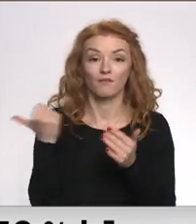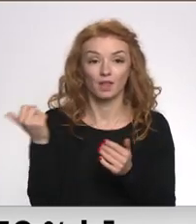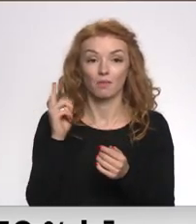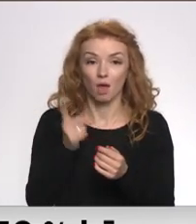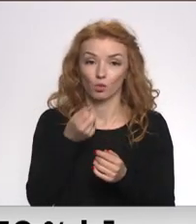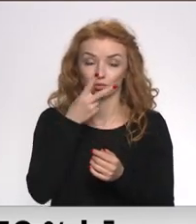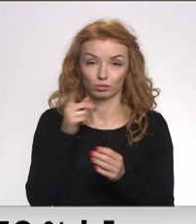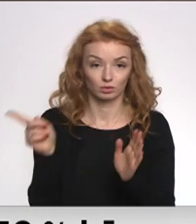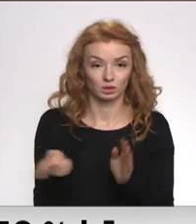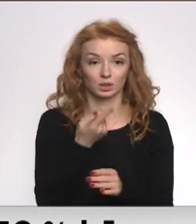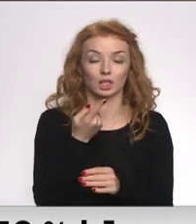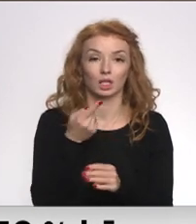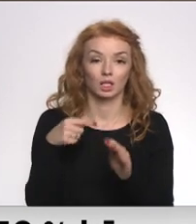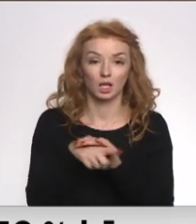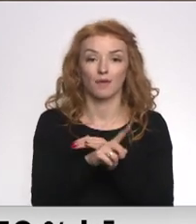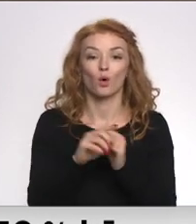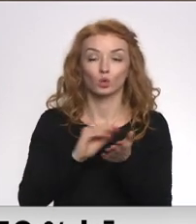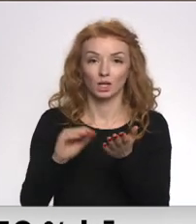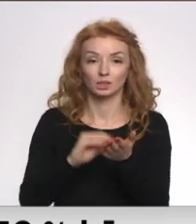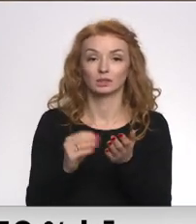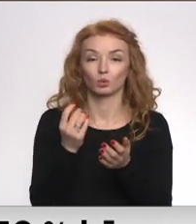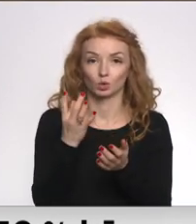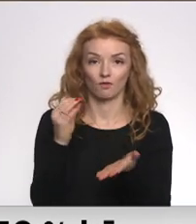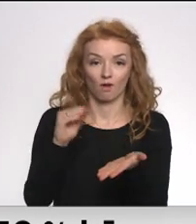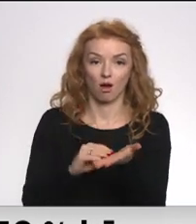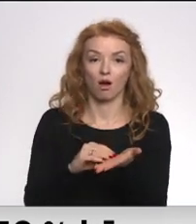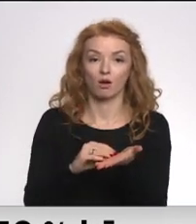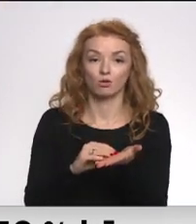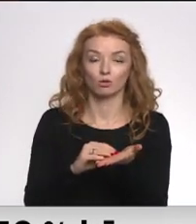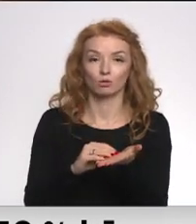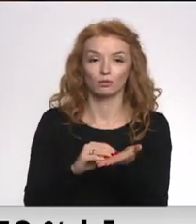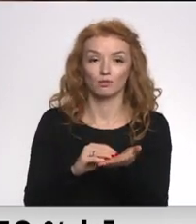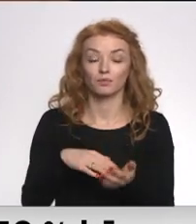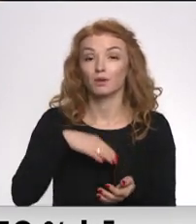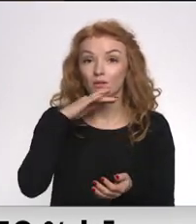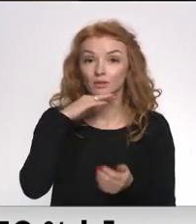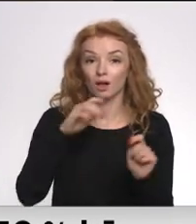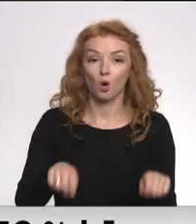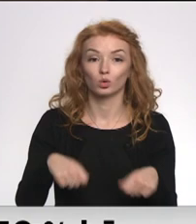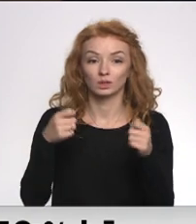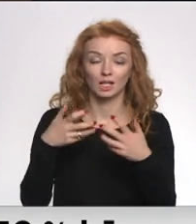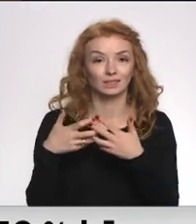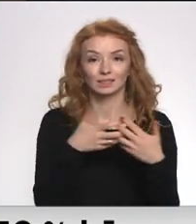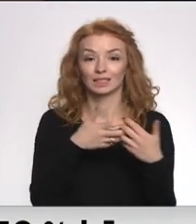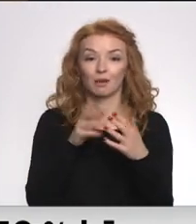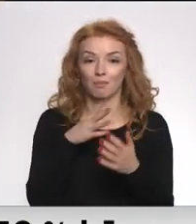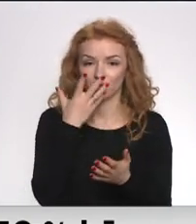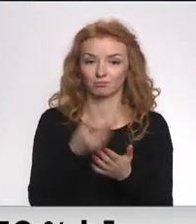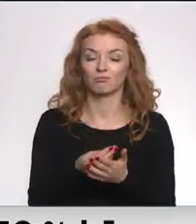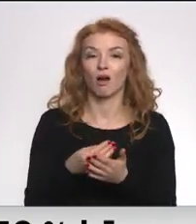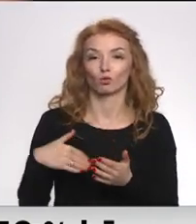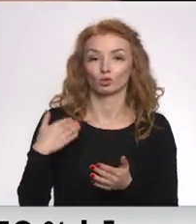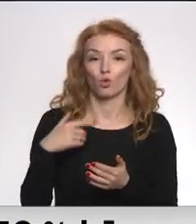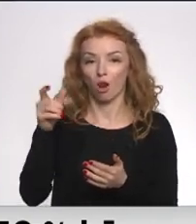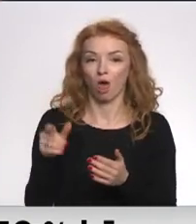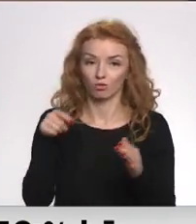taču arī tiekšā. Uzrakstīt savu uzvārdus. Jā, pierakstīt uzvārdus. Klases audzinātāji cīnās par savu audzēkņu